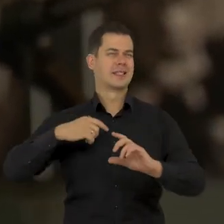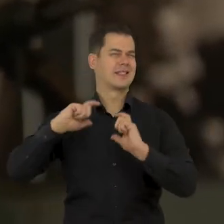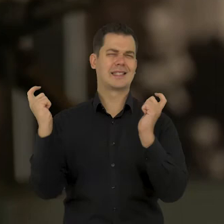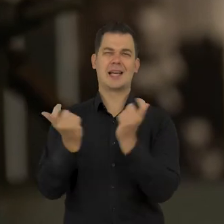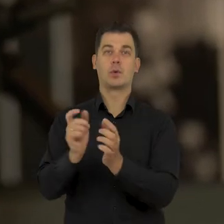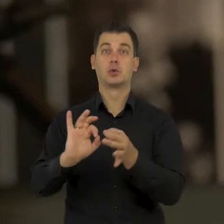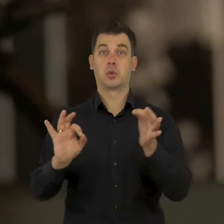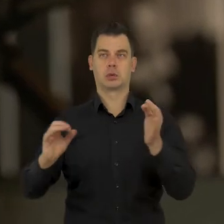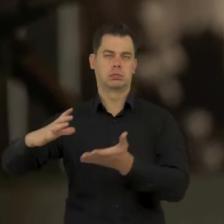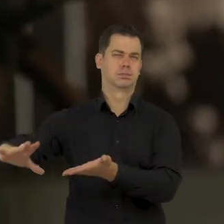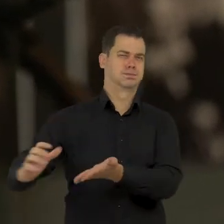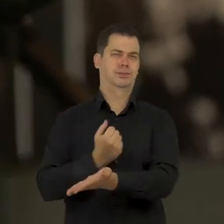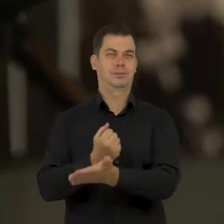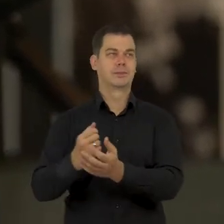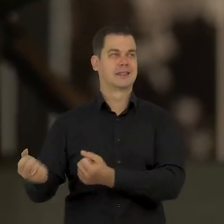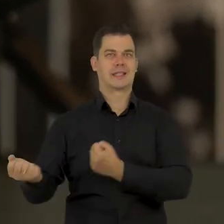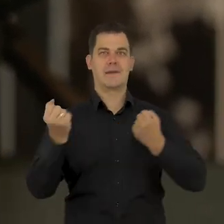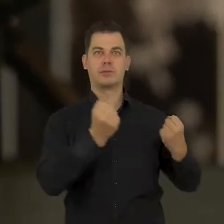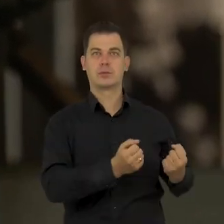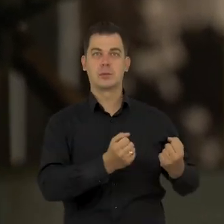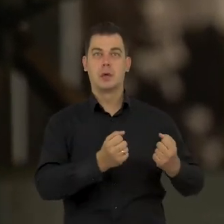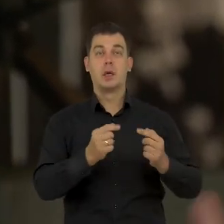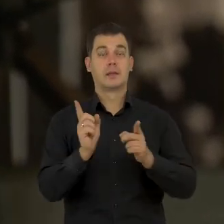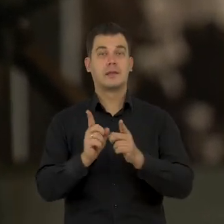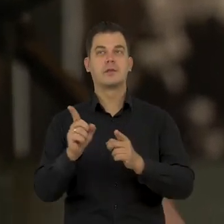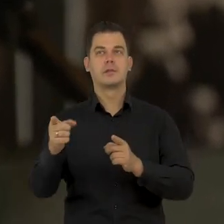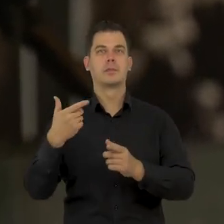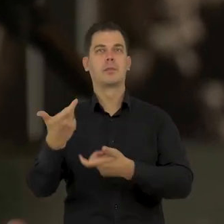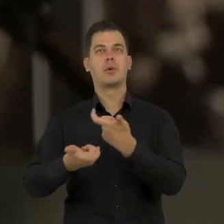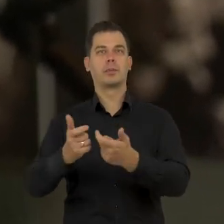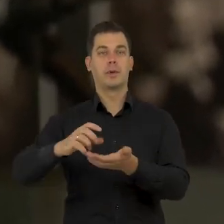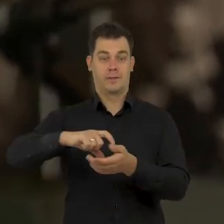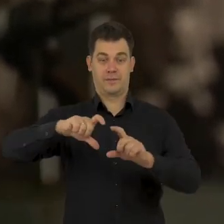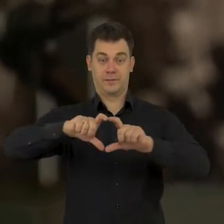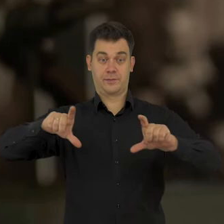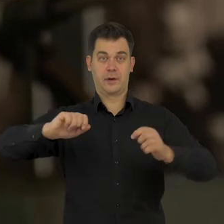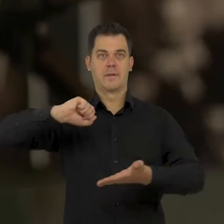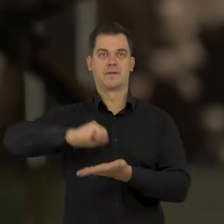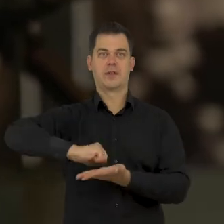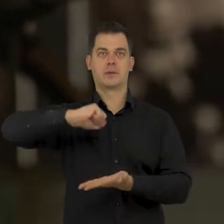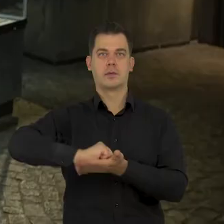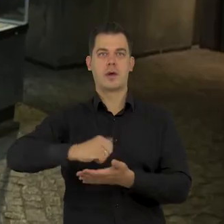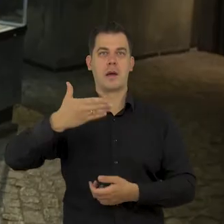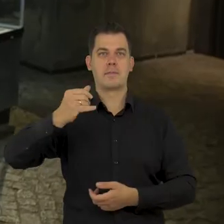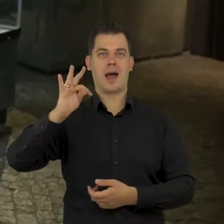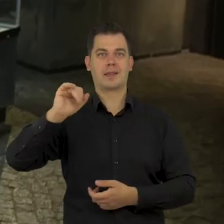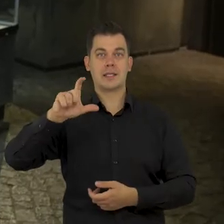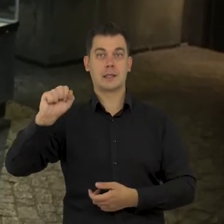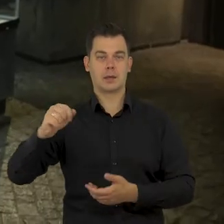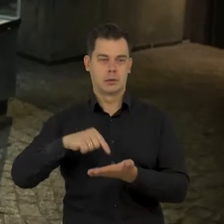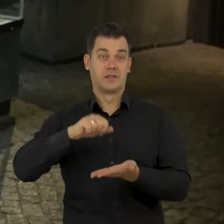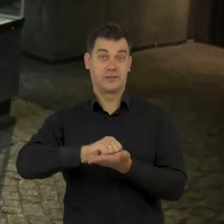złoto, ale również wywiózł materiał, który służył do produkcji banknotów. Wywiózł matrycę i trzeba było